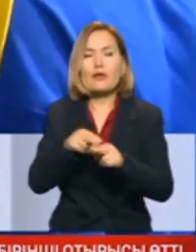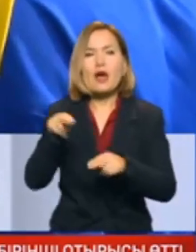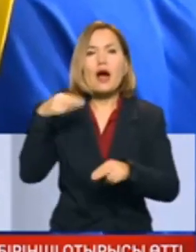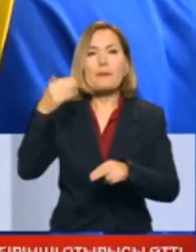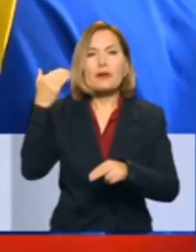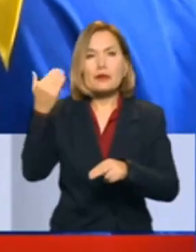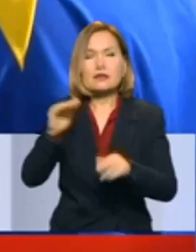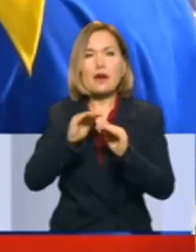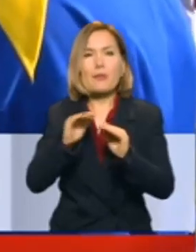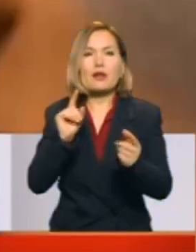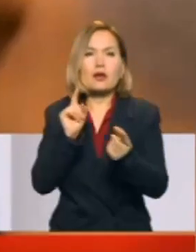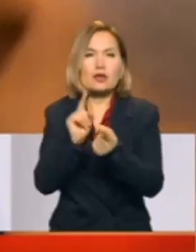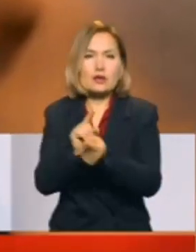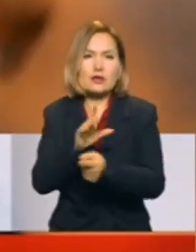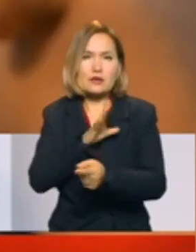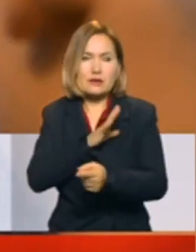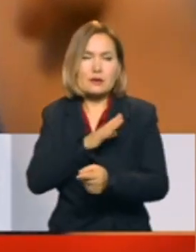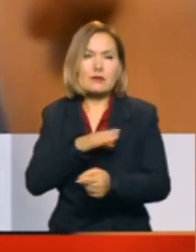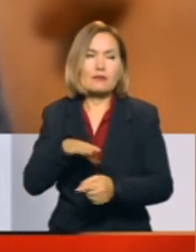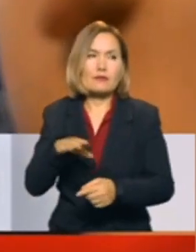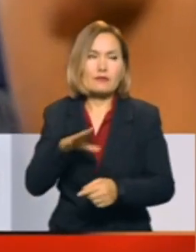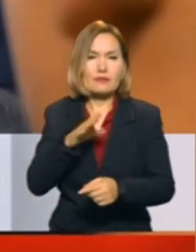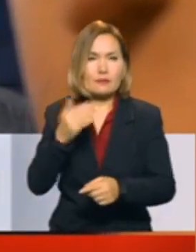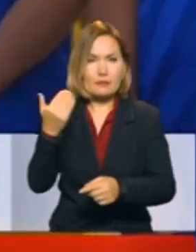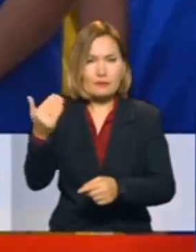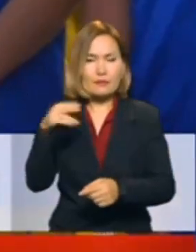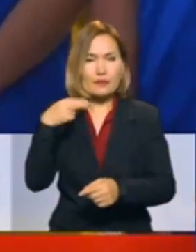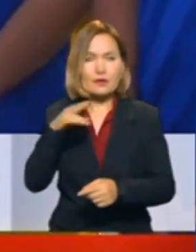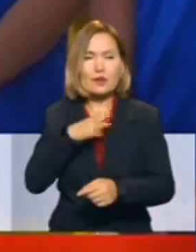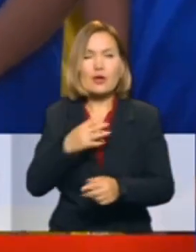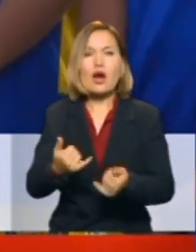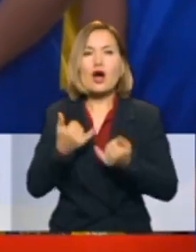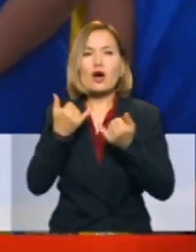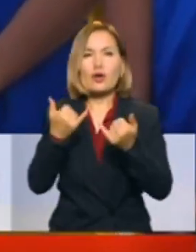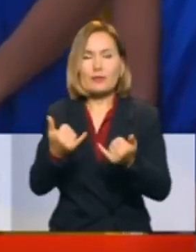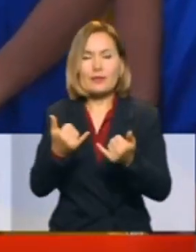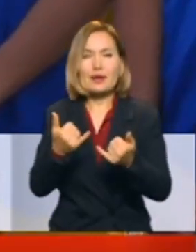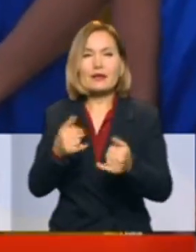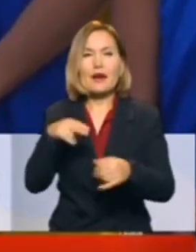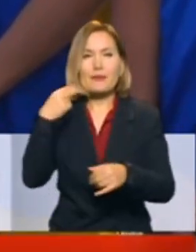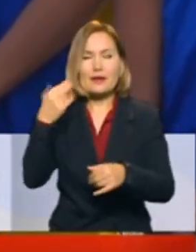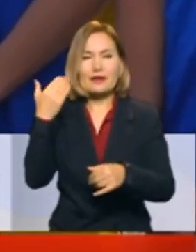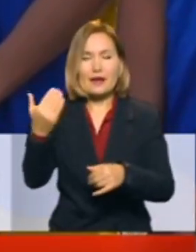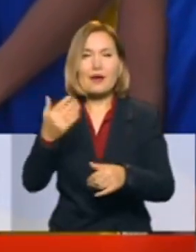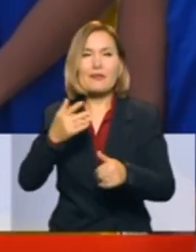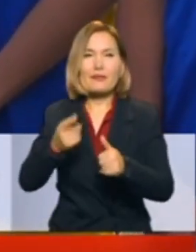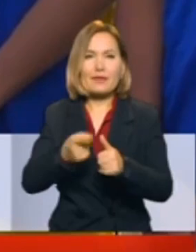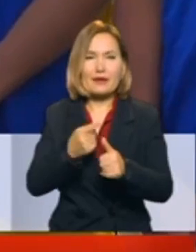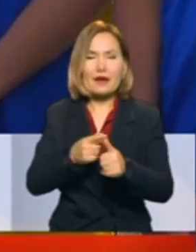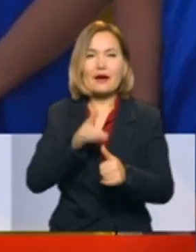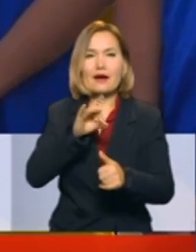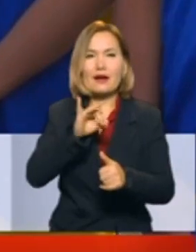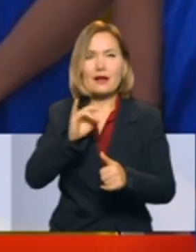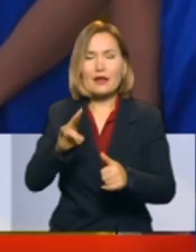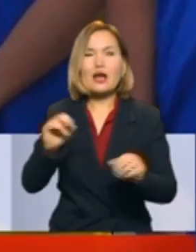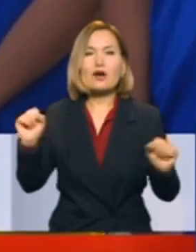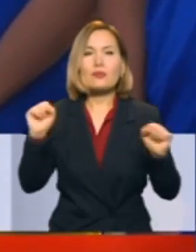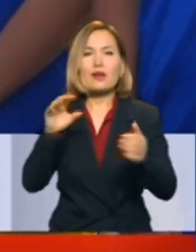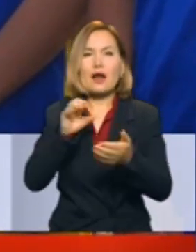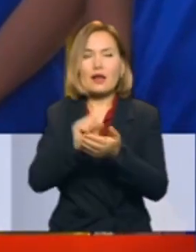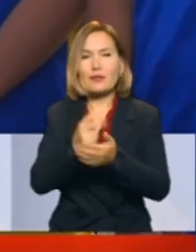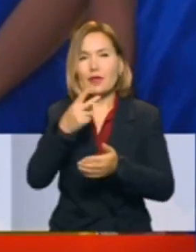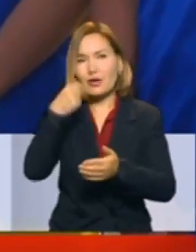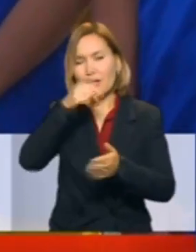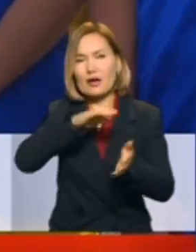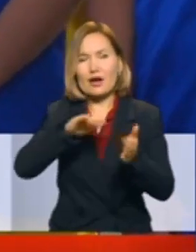жүрген жеткіншектермен кездесті. Құрметті президент мырза, менің атым Рауан. Футболмен айналысып жатқаныма 2 жыл болды.